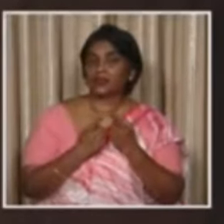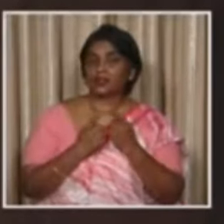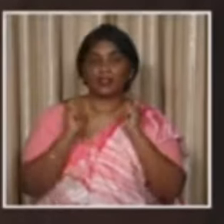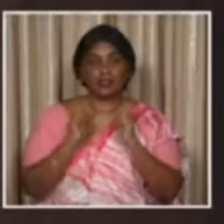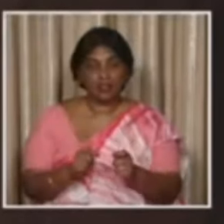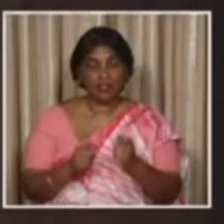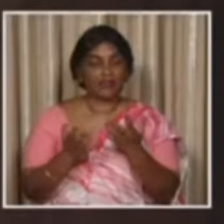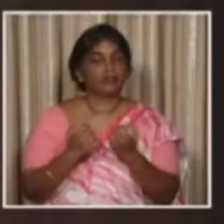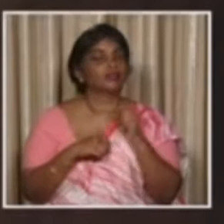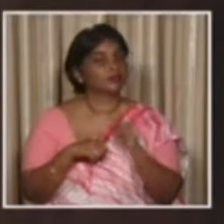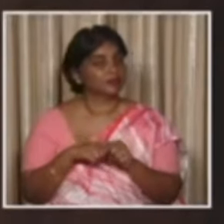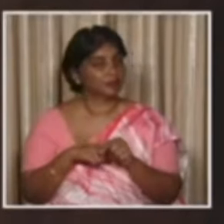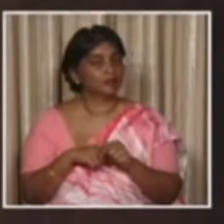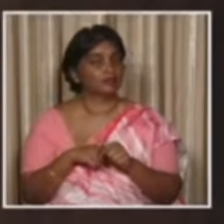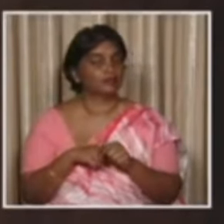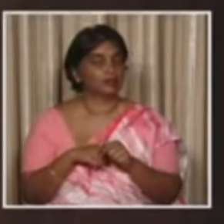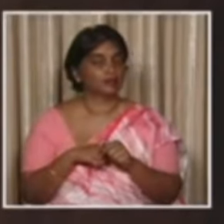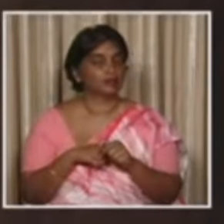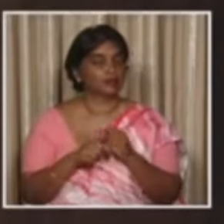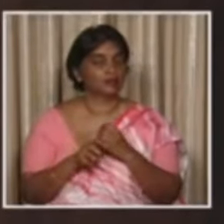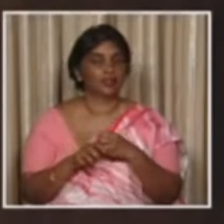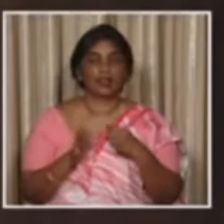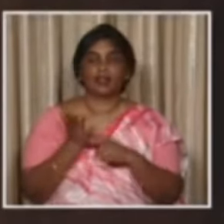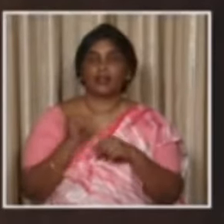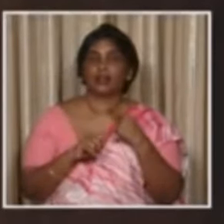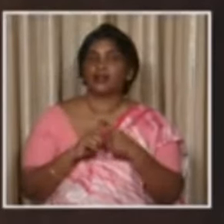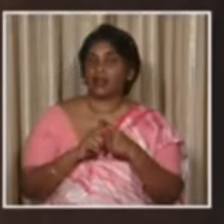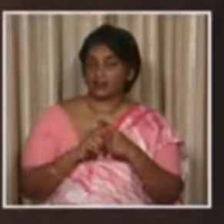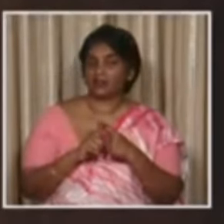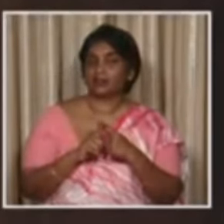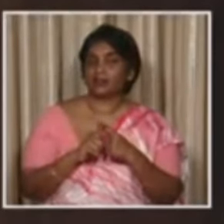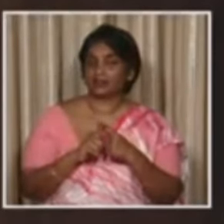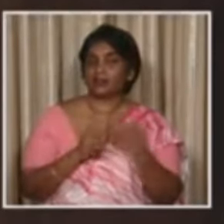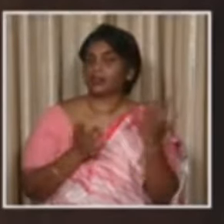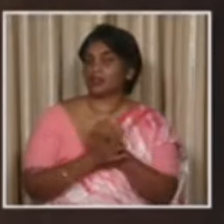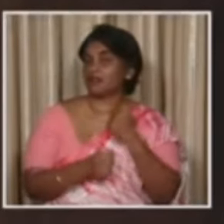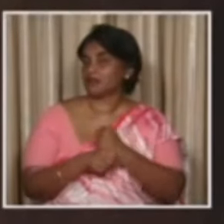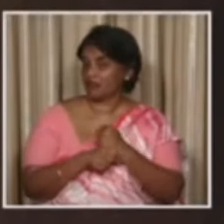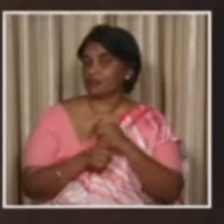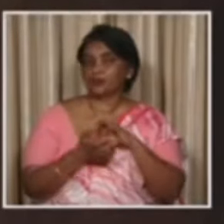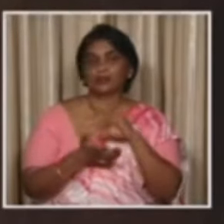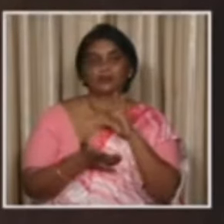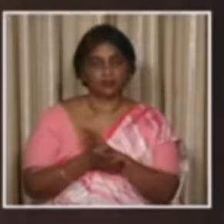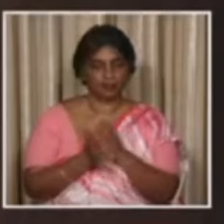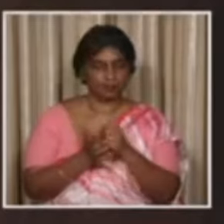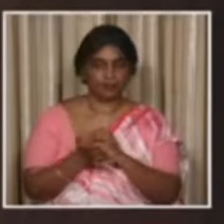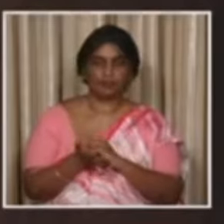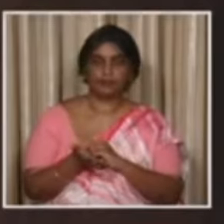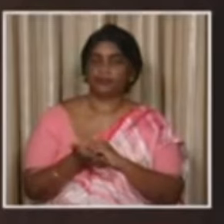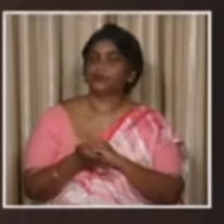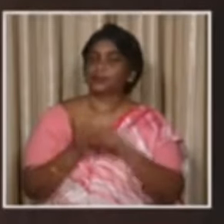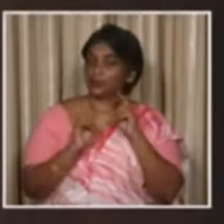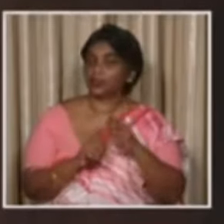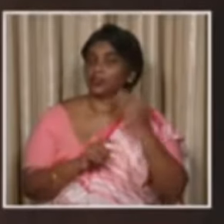දැන් මේ බද්දක් ගහන්න මේ ආණ්ඩුව කටයුතු කරන්න උත්සාහ කරන්න. ඒ